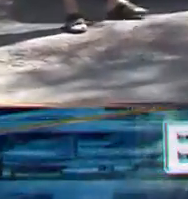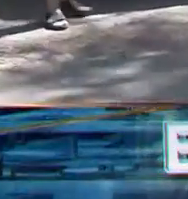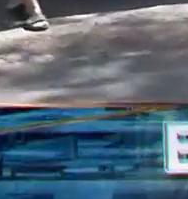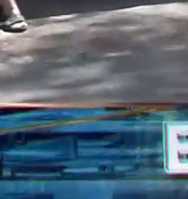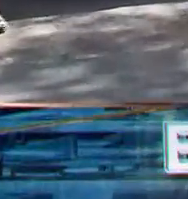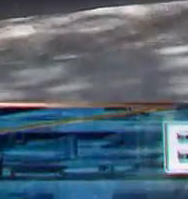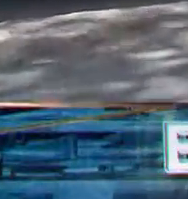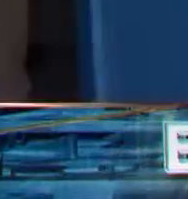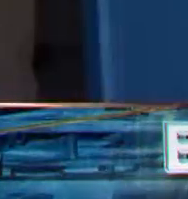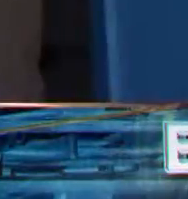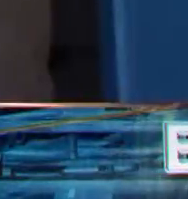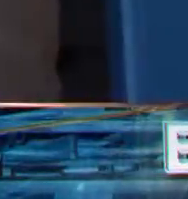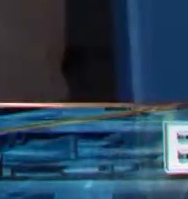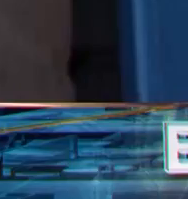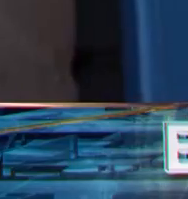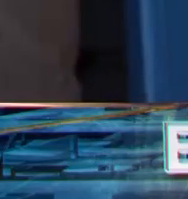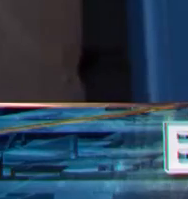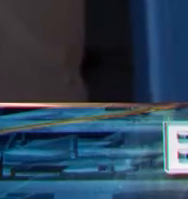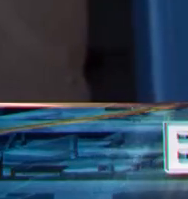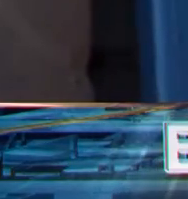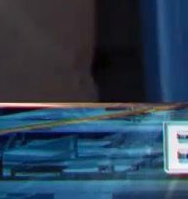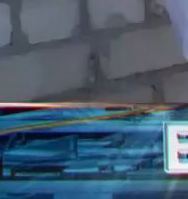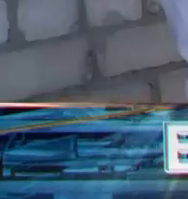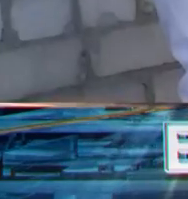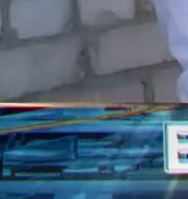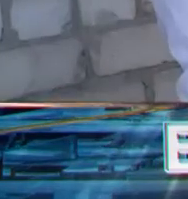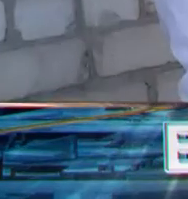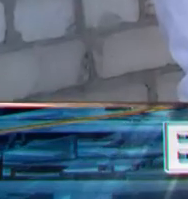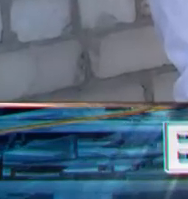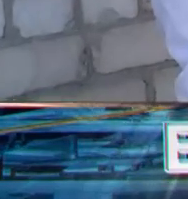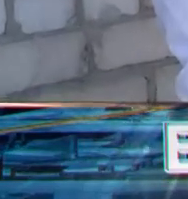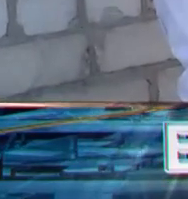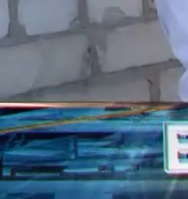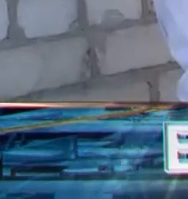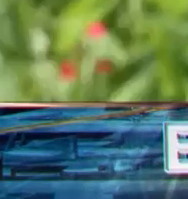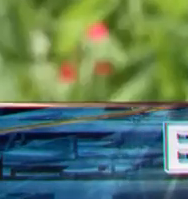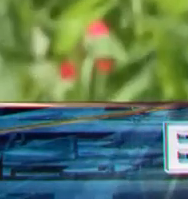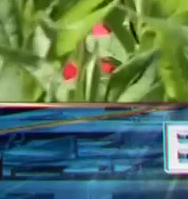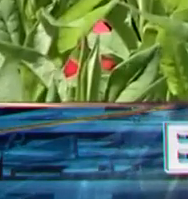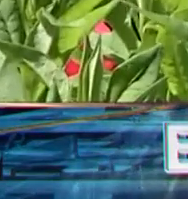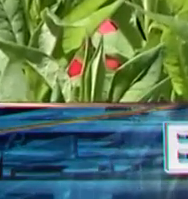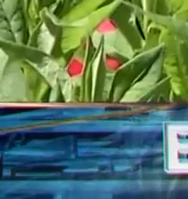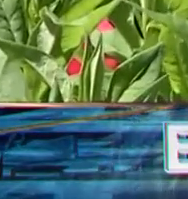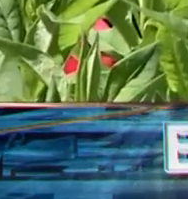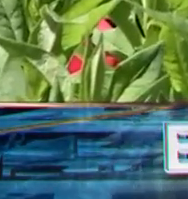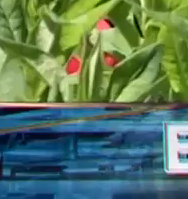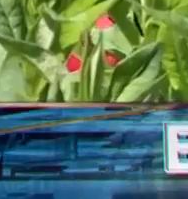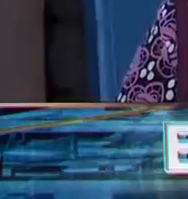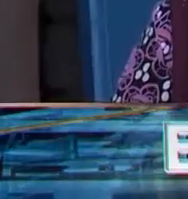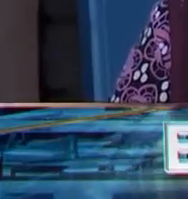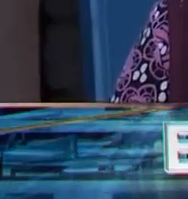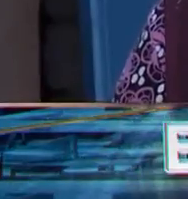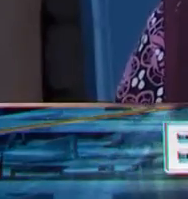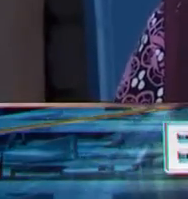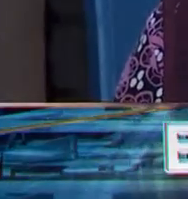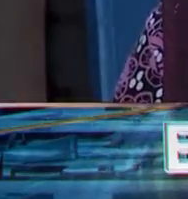Қамқор Қазақстан әлеуметтік жобасы жұмыс үстінде. Алматы облыстық кәсіподақтар орталығы бір күнде 10 әлжуаз отбасына көмек берді.